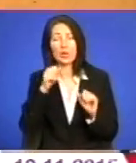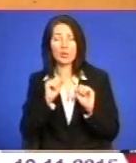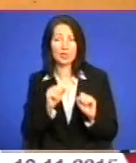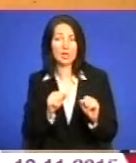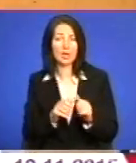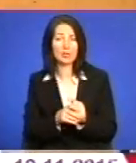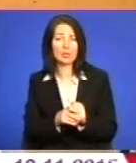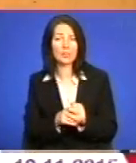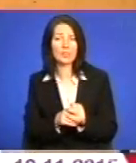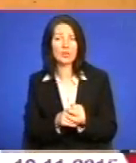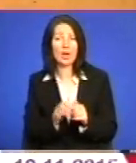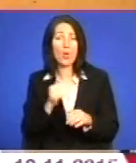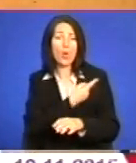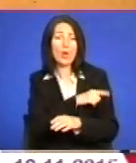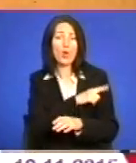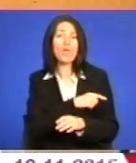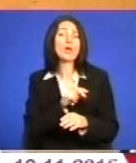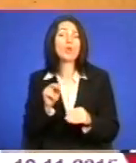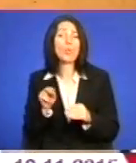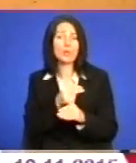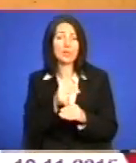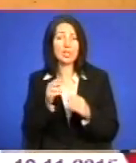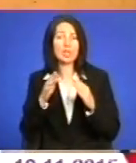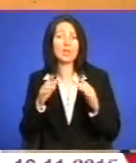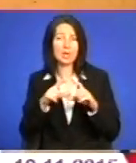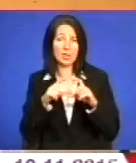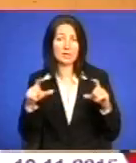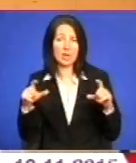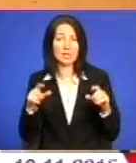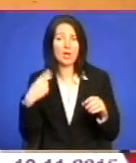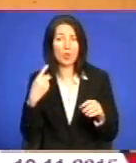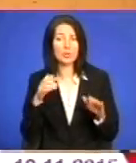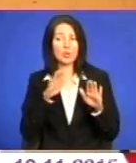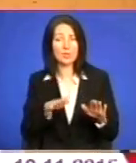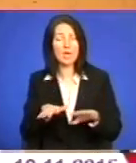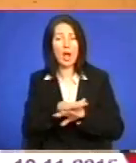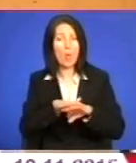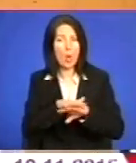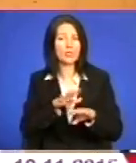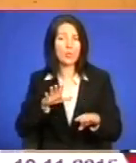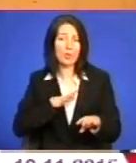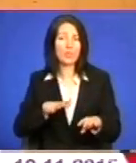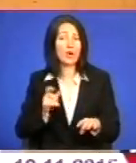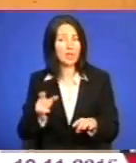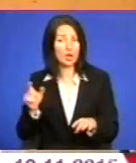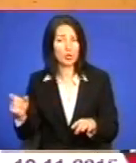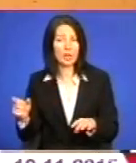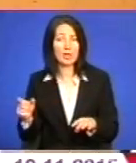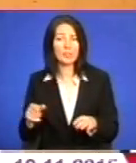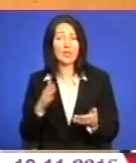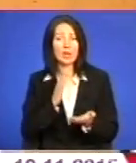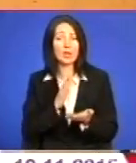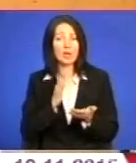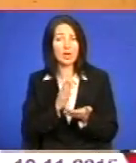захисту. У лікувально-профілактичних закладах області, у місцях масового перебування населення,